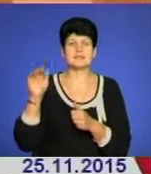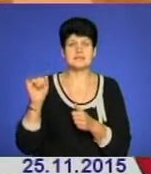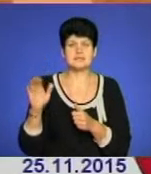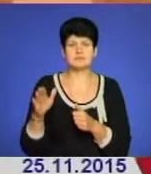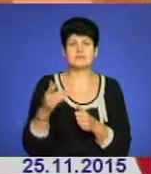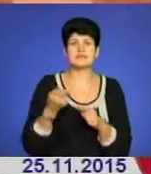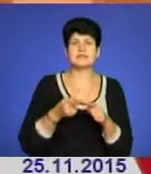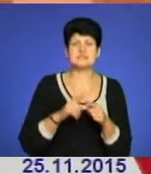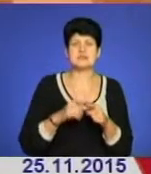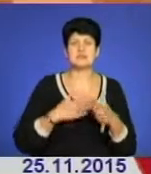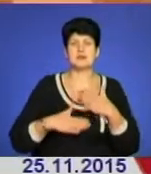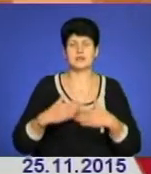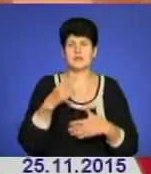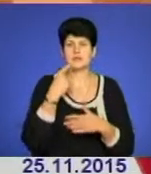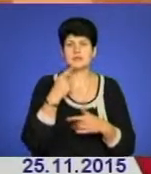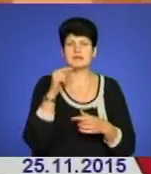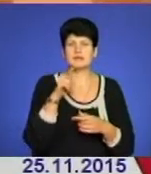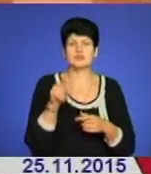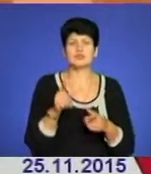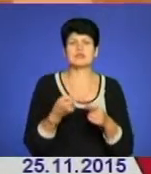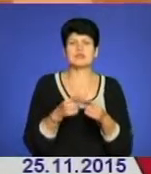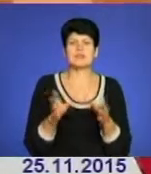тут дуже приємно говорити про те, що це є поєднання